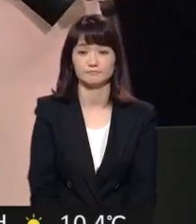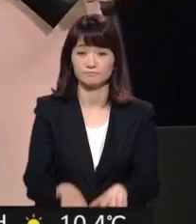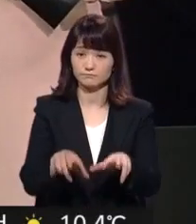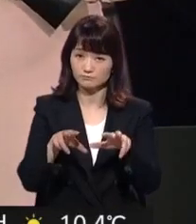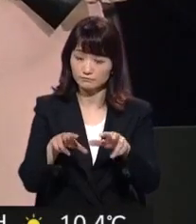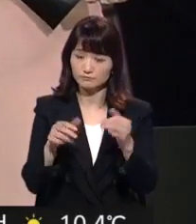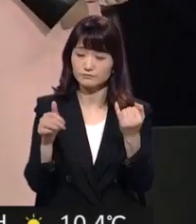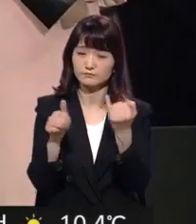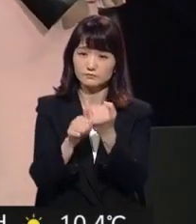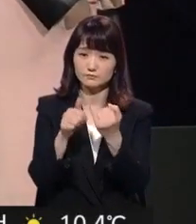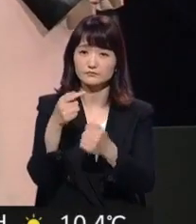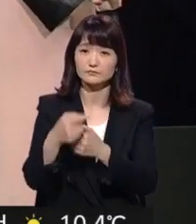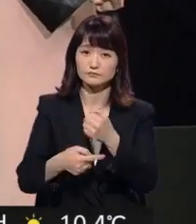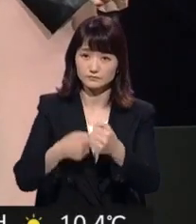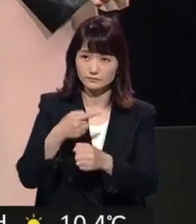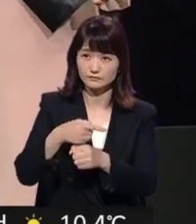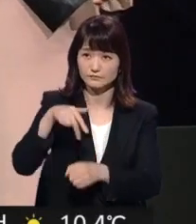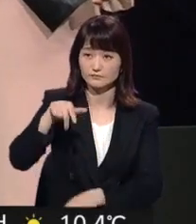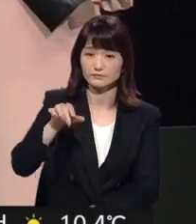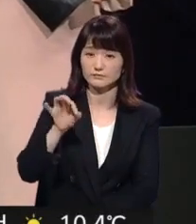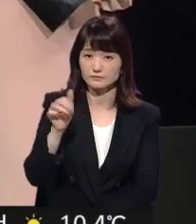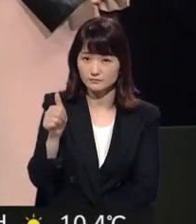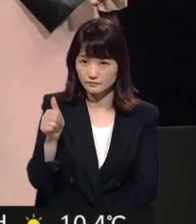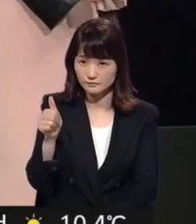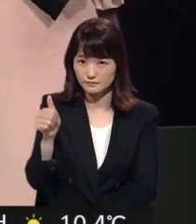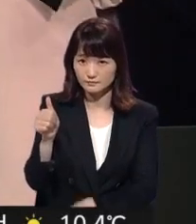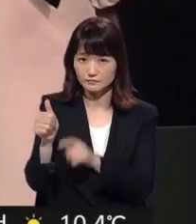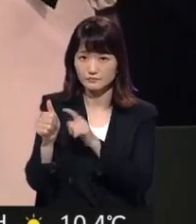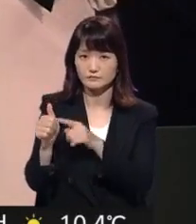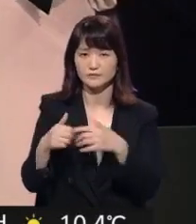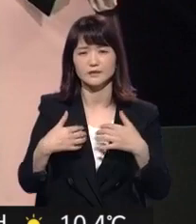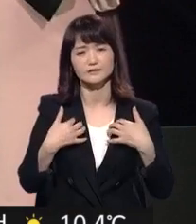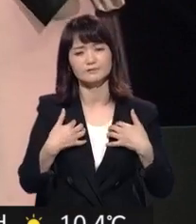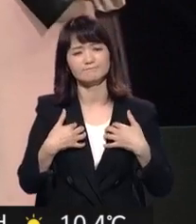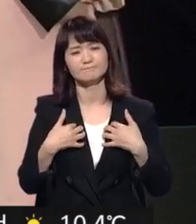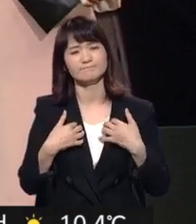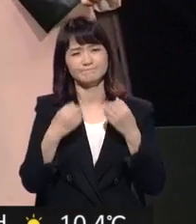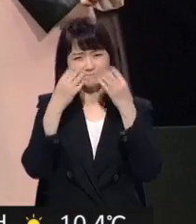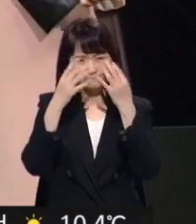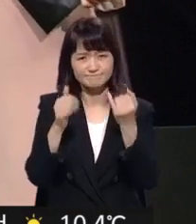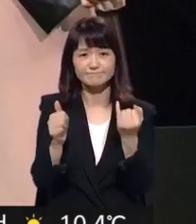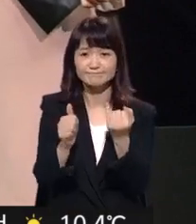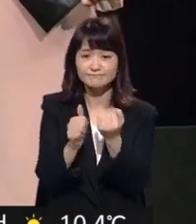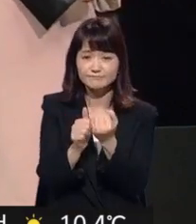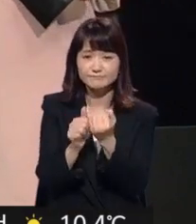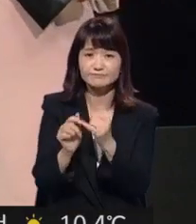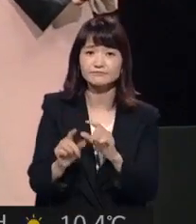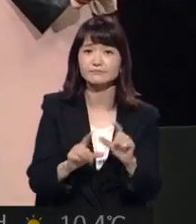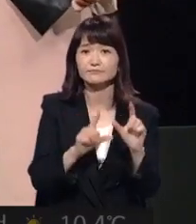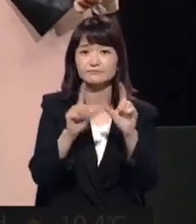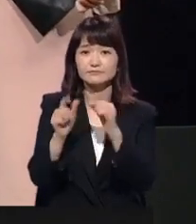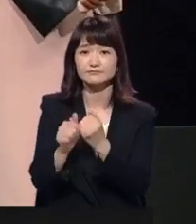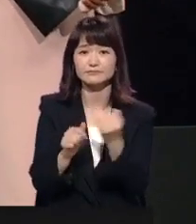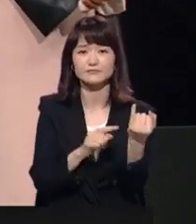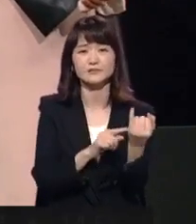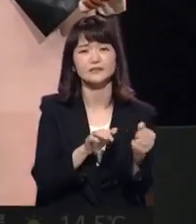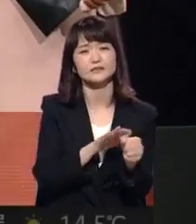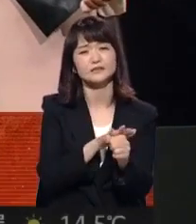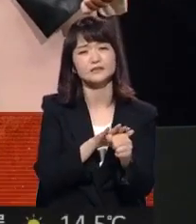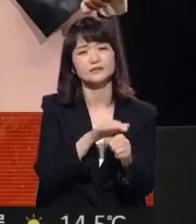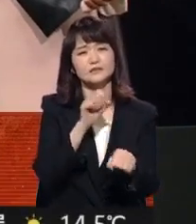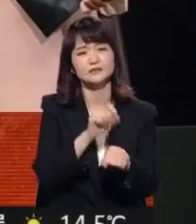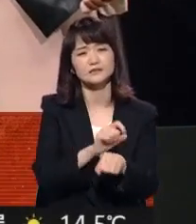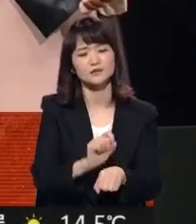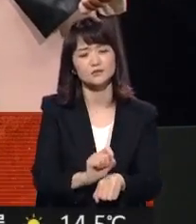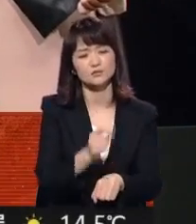이제 막 결혼한 지 1년이 됐다는 정 씨. 하지만 정 씨는 즐거워야 할 신혼생활이 아내의 사랑 많은 성격 탓에